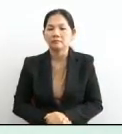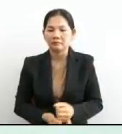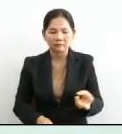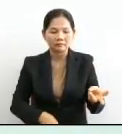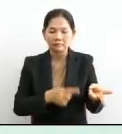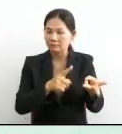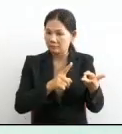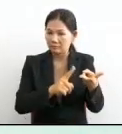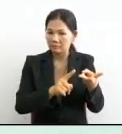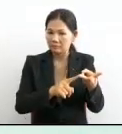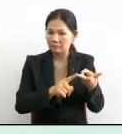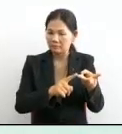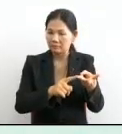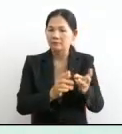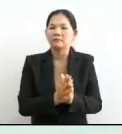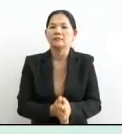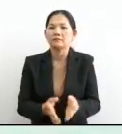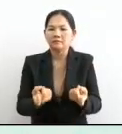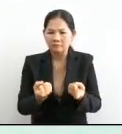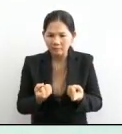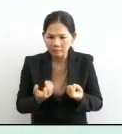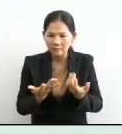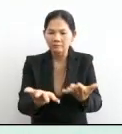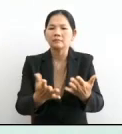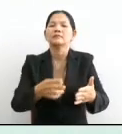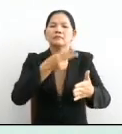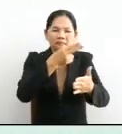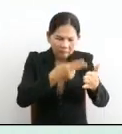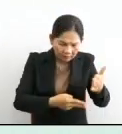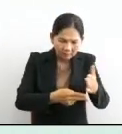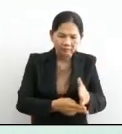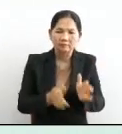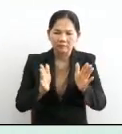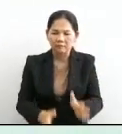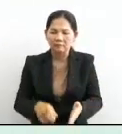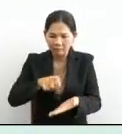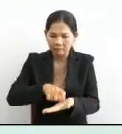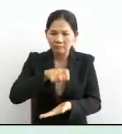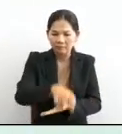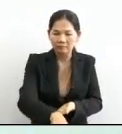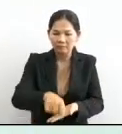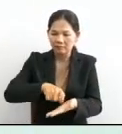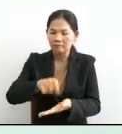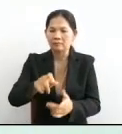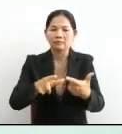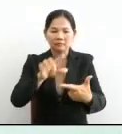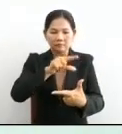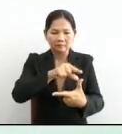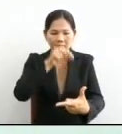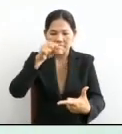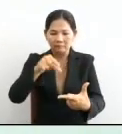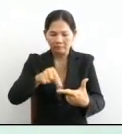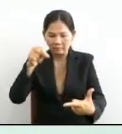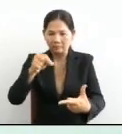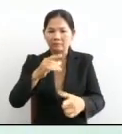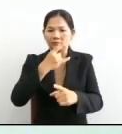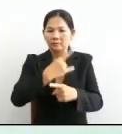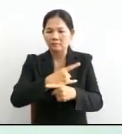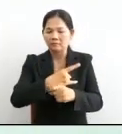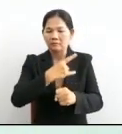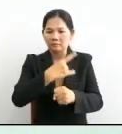xâm nô tịp bấy hai đồ ấy ban chia cả sẽ có chứ rơ múc rộ